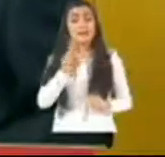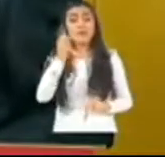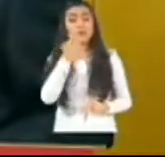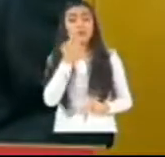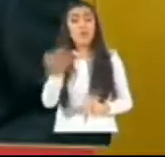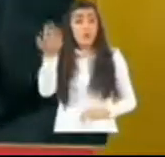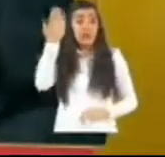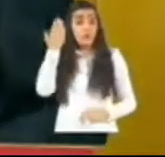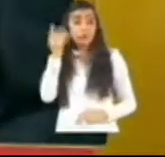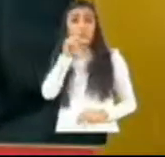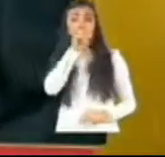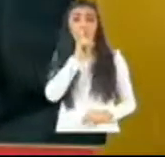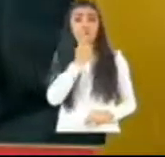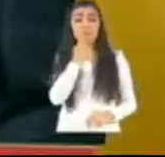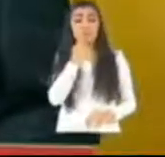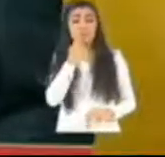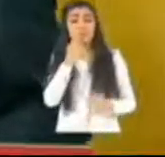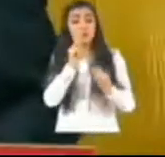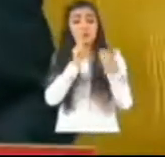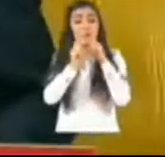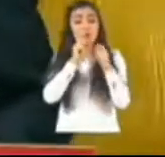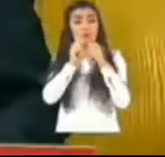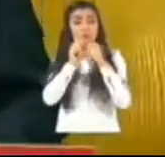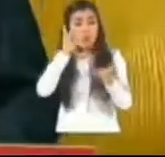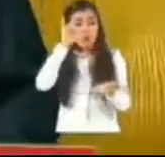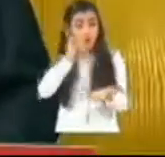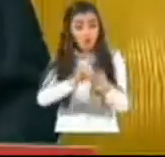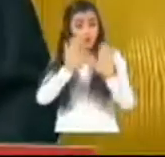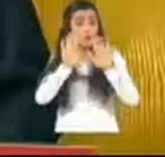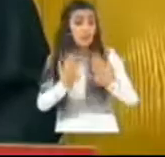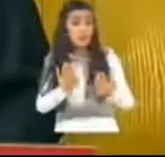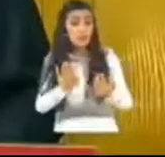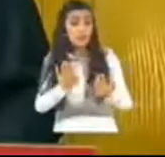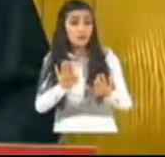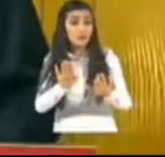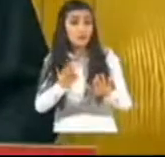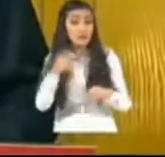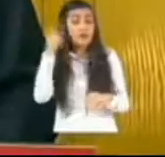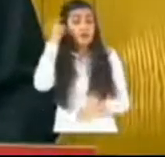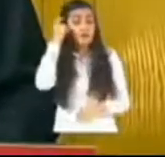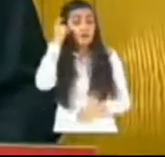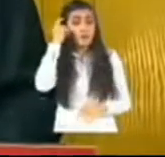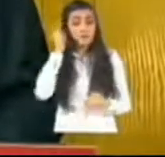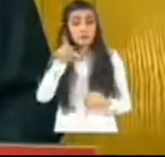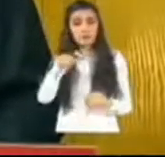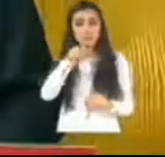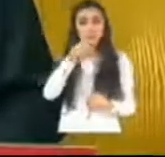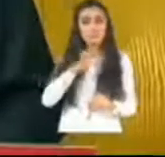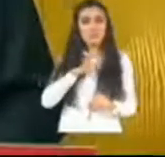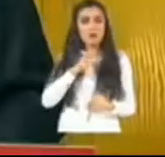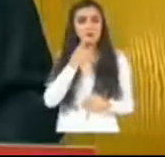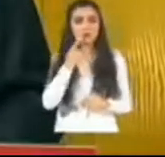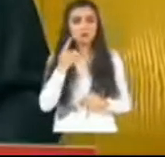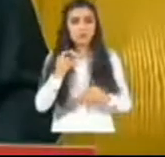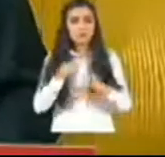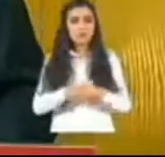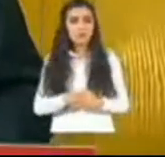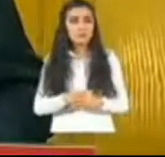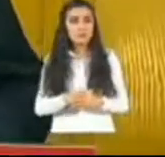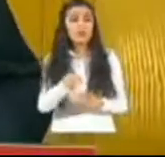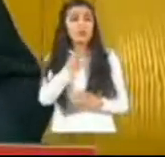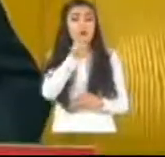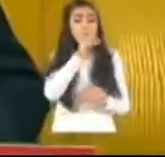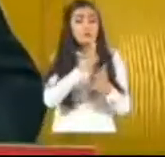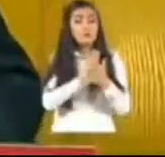önce yüzyılla sözleşme beyanımız ortaya korken kafamızda bunlar vardı.